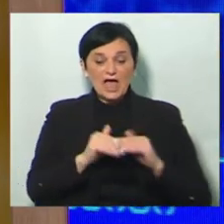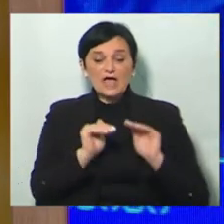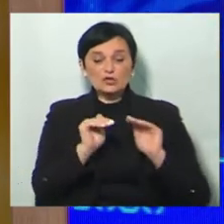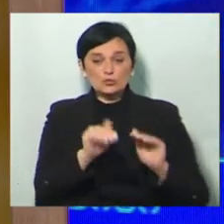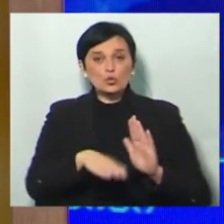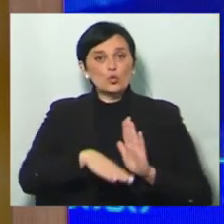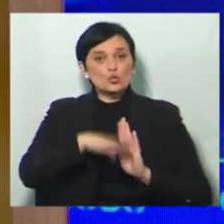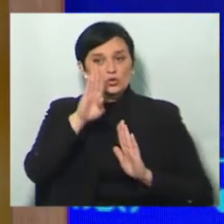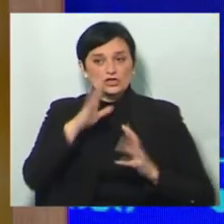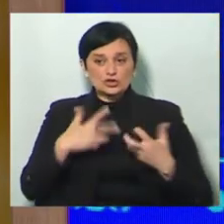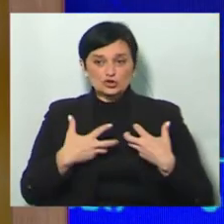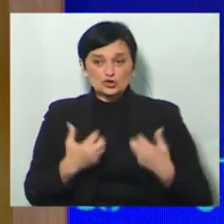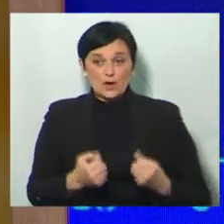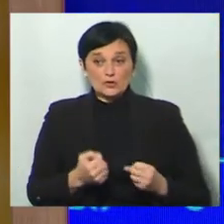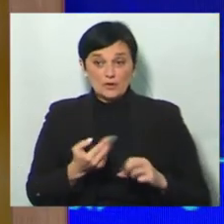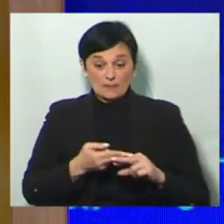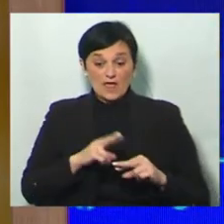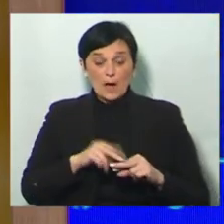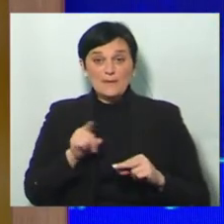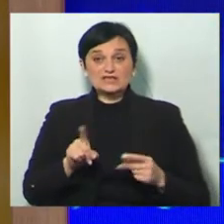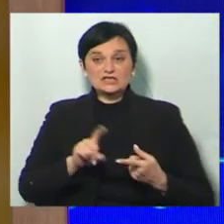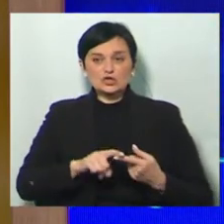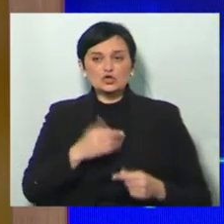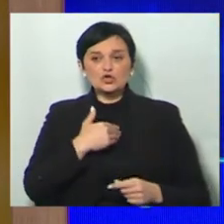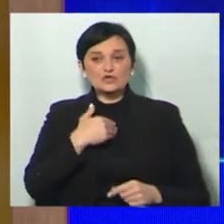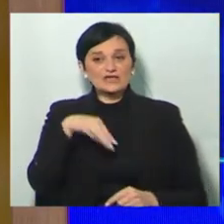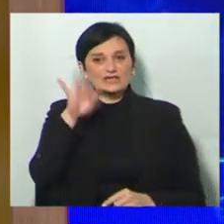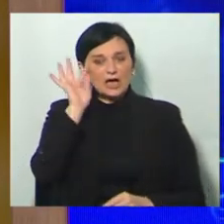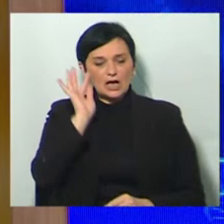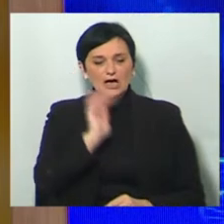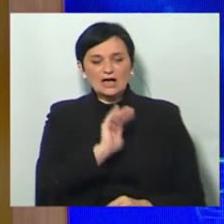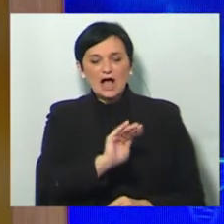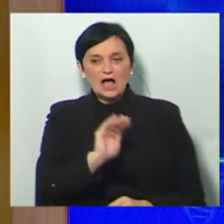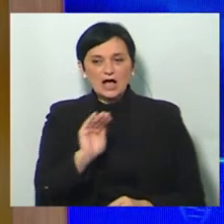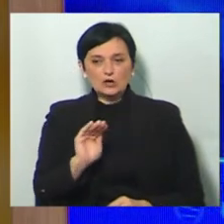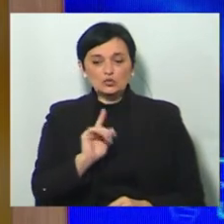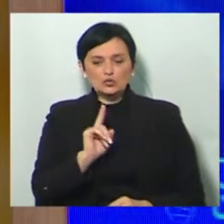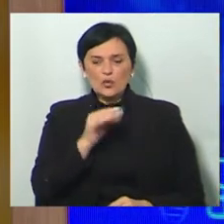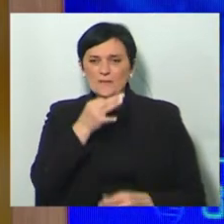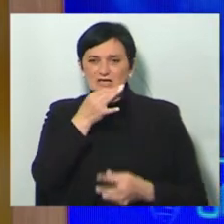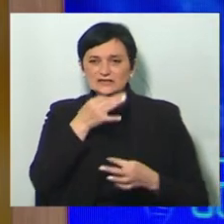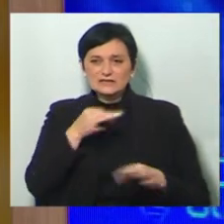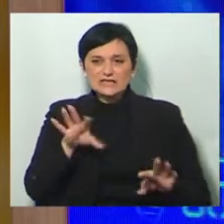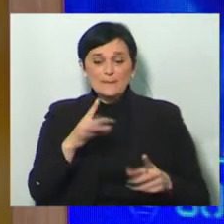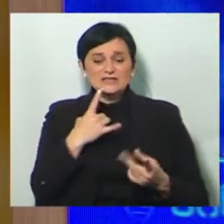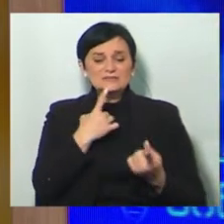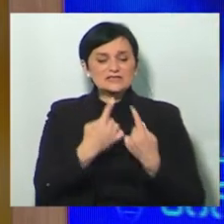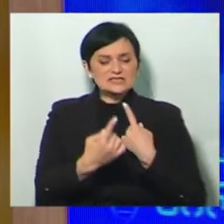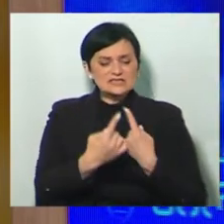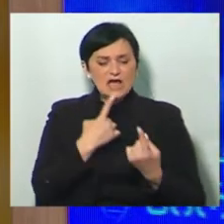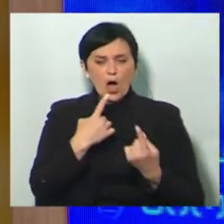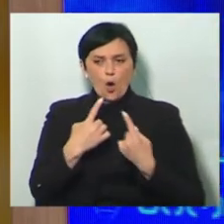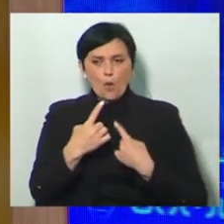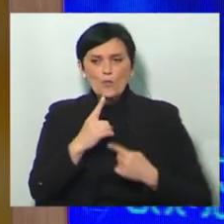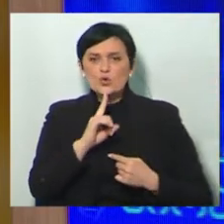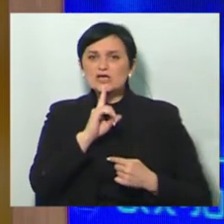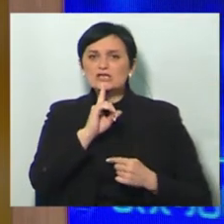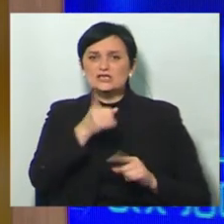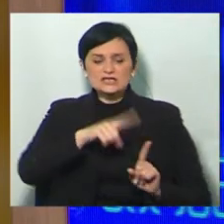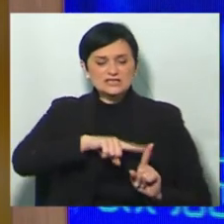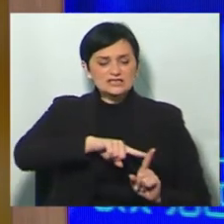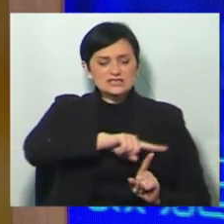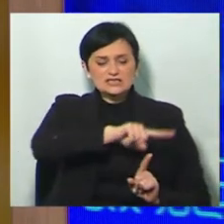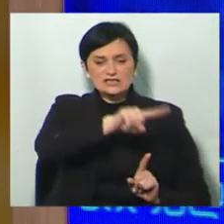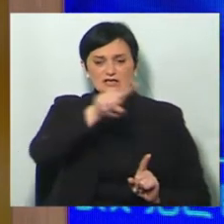იქნება უკეთესი ჯანმრთელობა. აი ამასთან დაკავშირებით გვინდა გაგახსენოთ, რომ ნებისმიერი საუბარი, რომელიც მთელი წლის